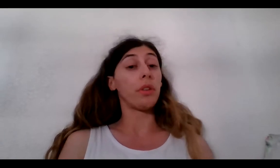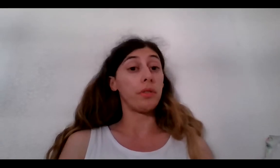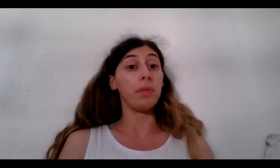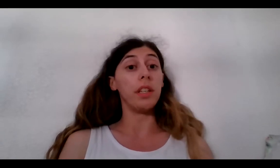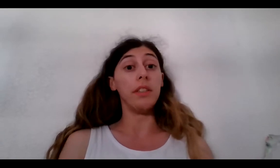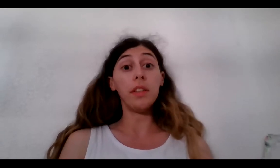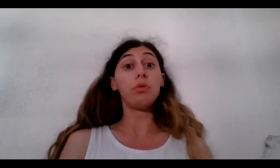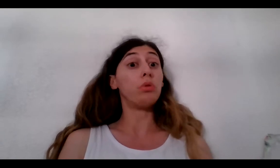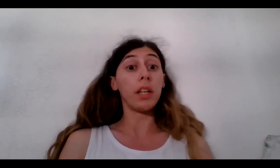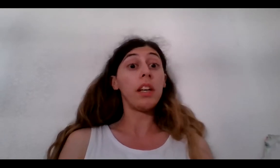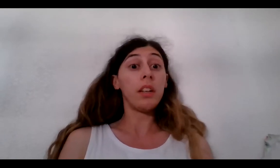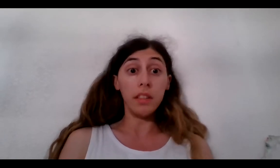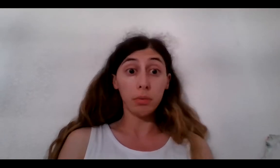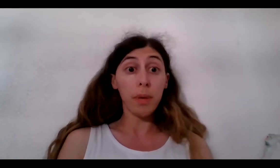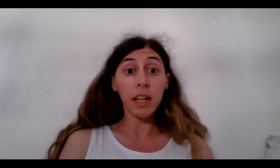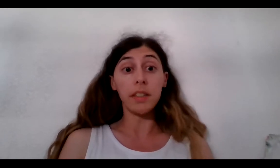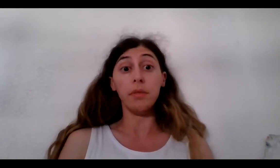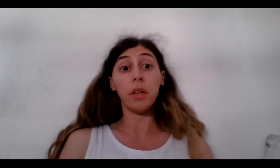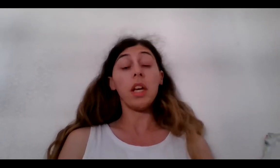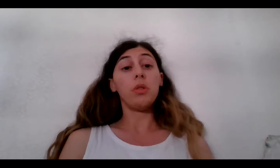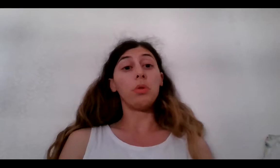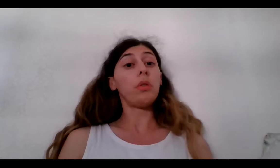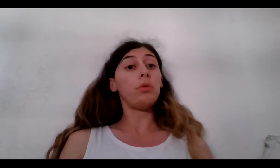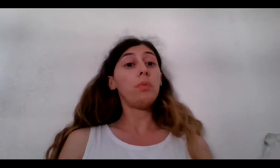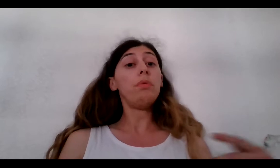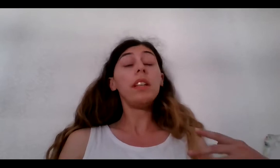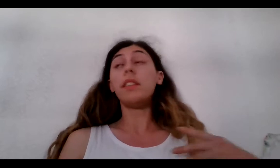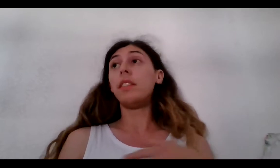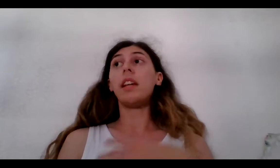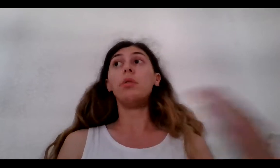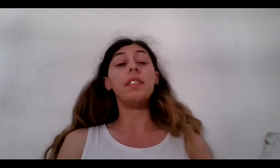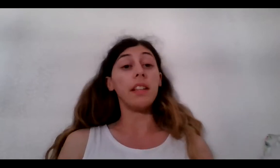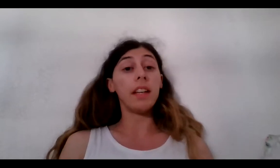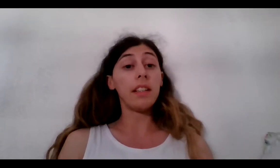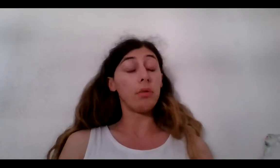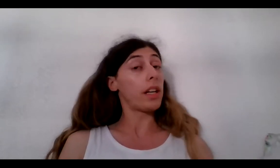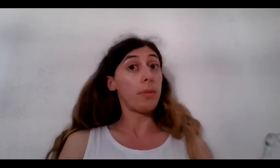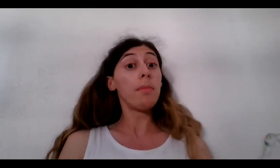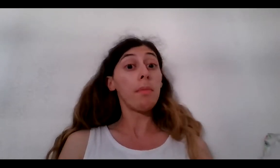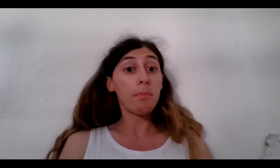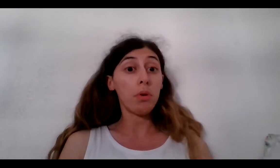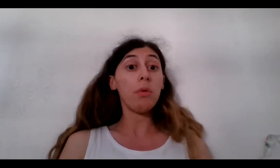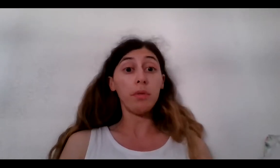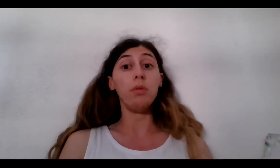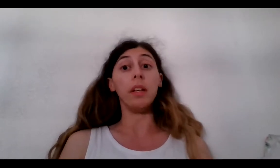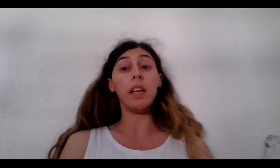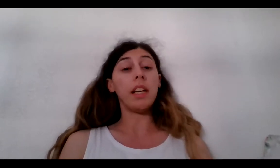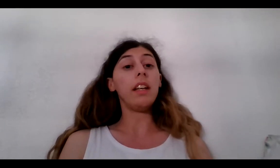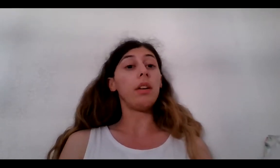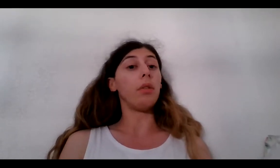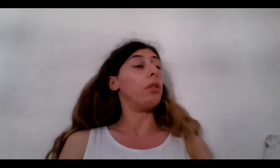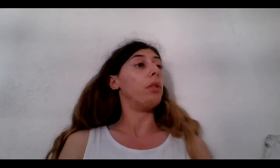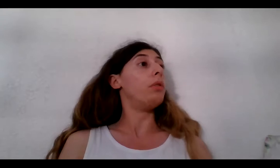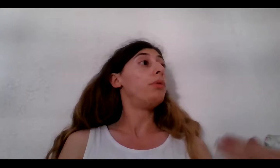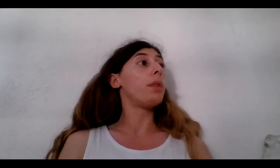démarches de transition médicalisée, ce seraient des soins palliatifs. Donc, depuis quelques dizaines d'années, on a quand même beaucoup évolué.